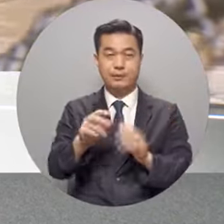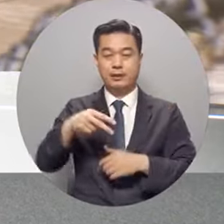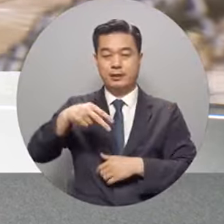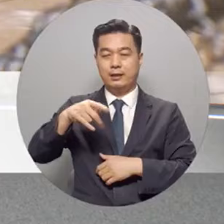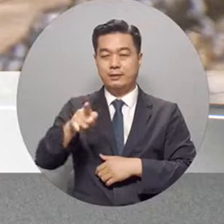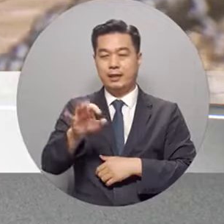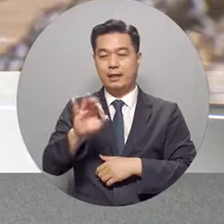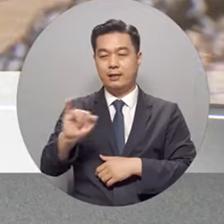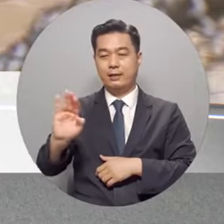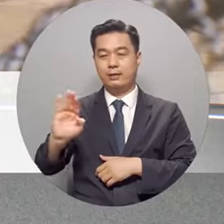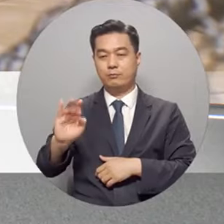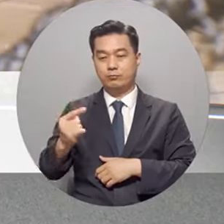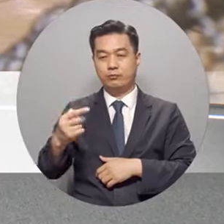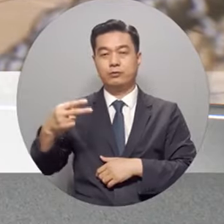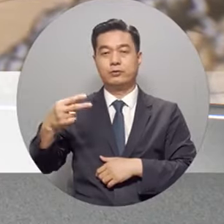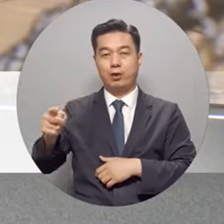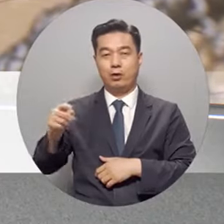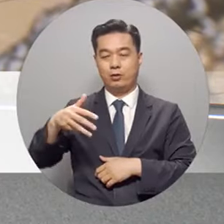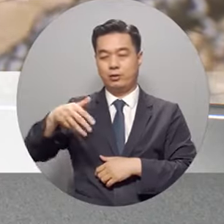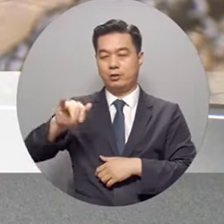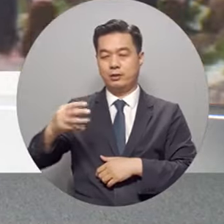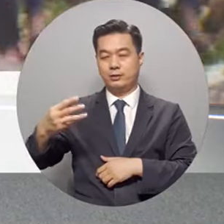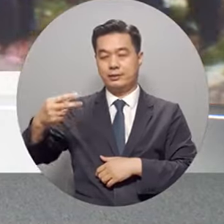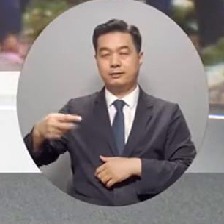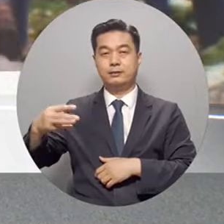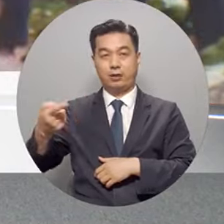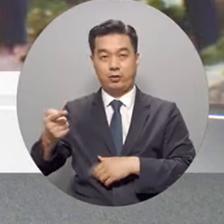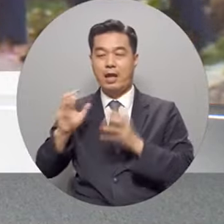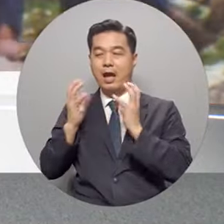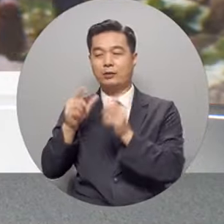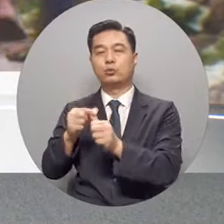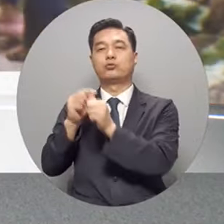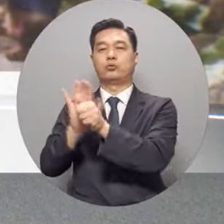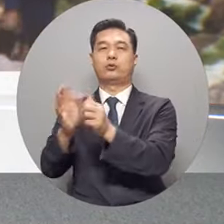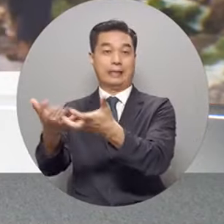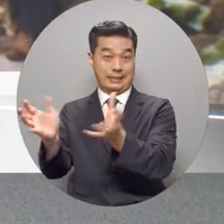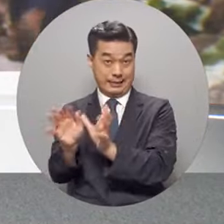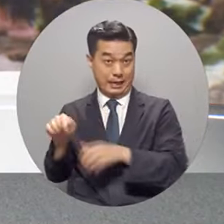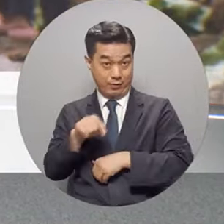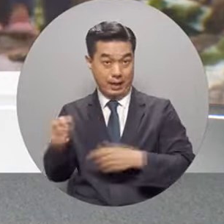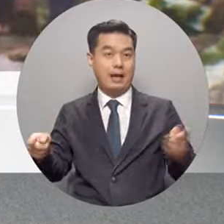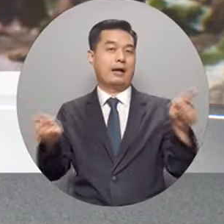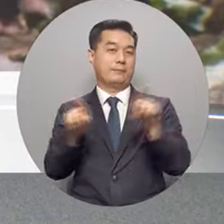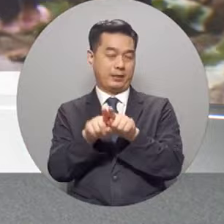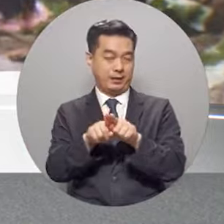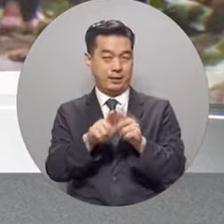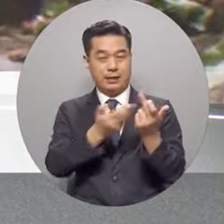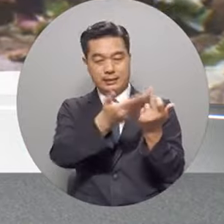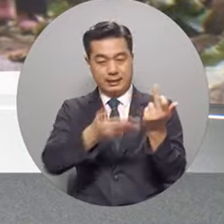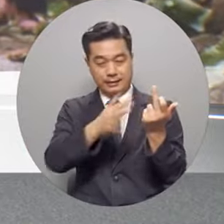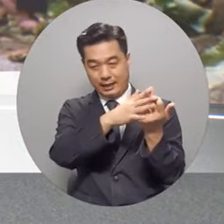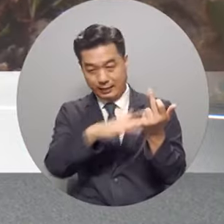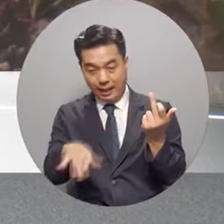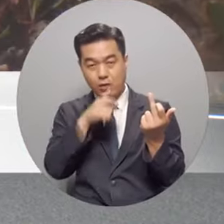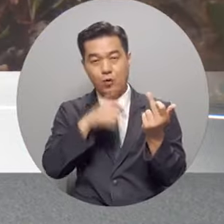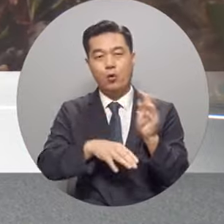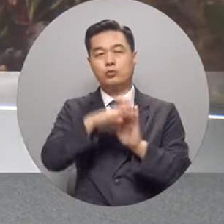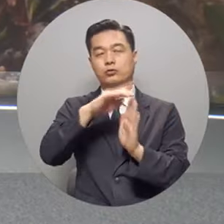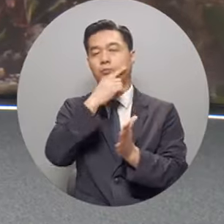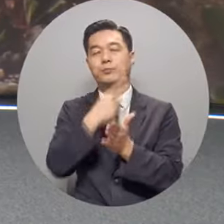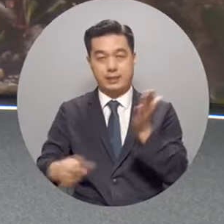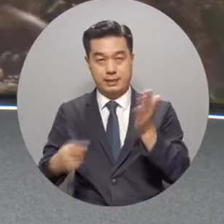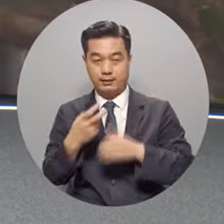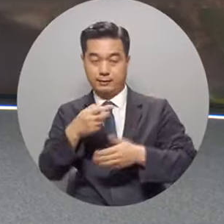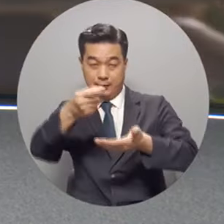방문해 기후변화의 실제 현장과 갈수록 심각해지는 산사태, 홍수 피해를 취재했습니다.